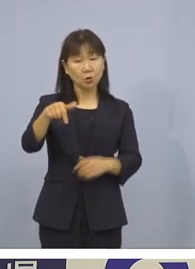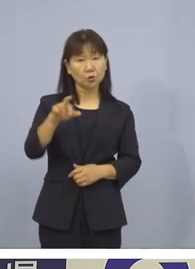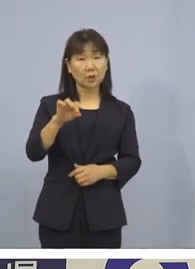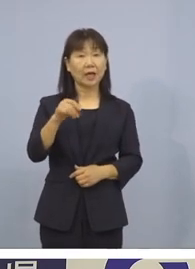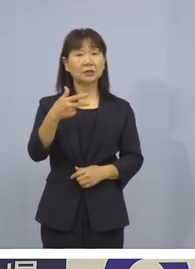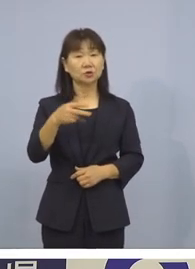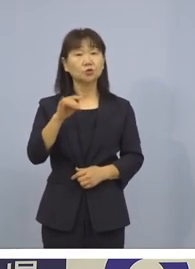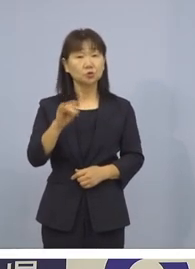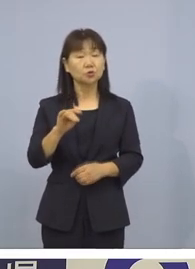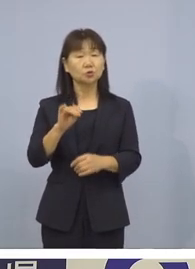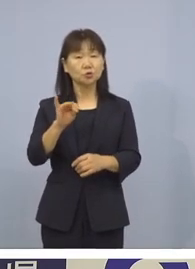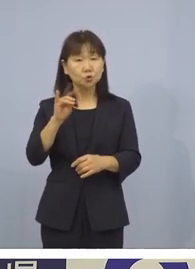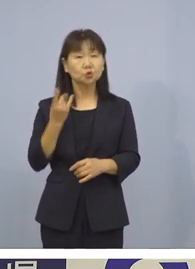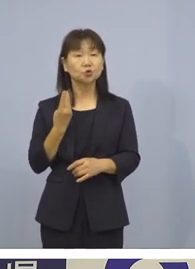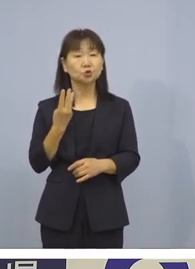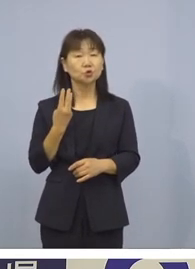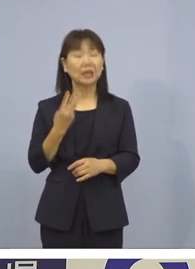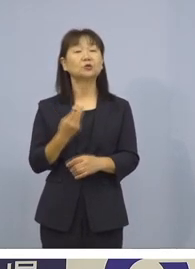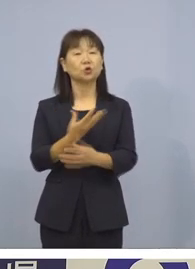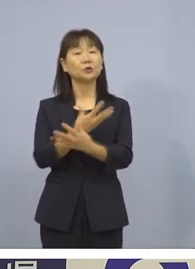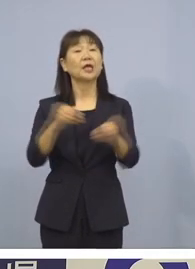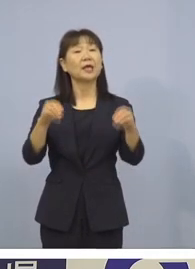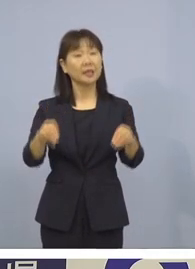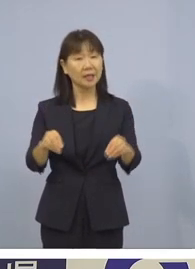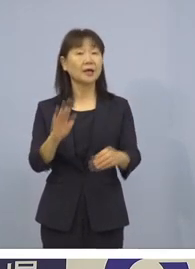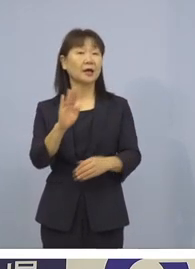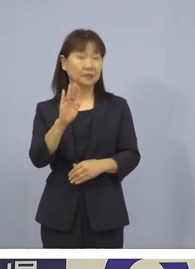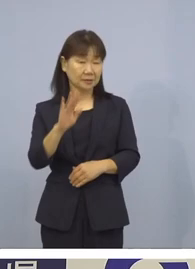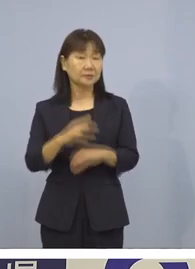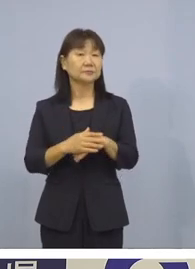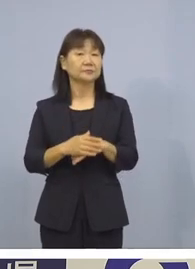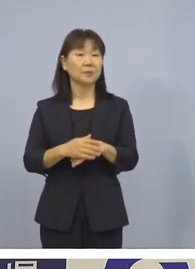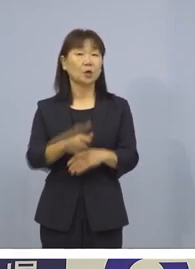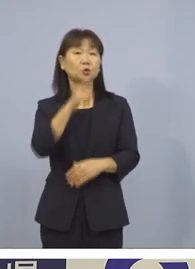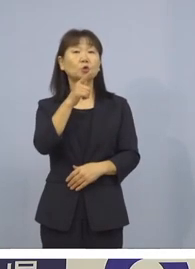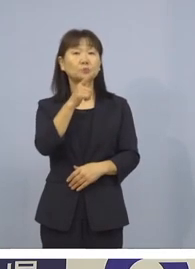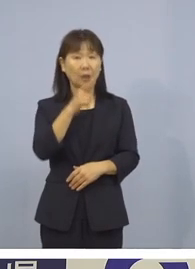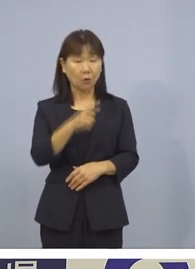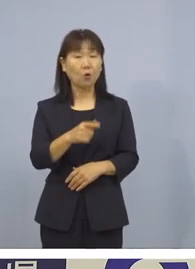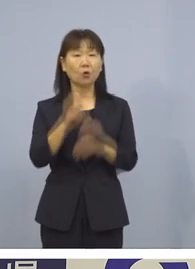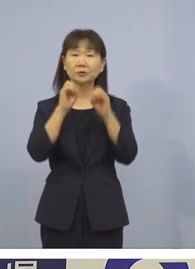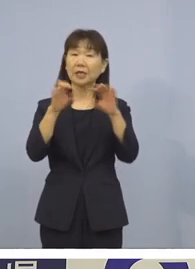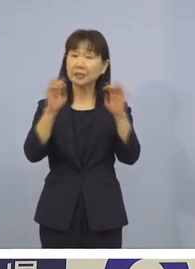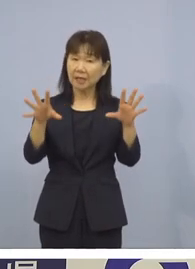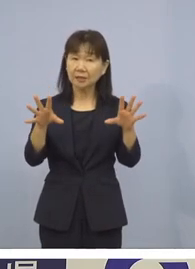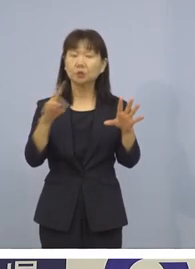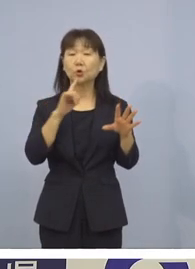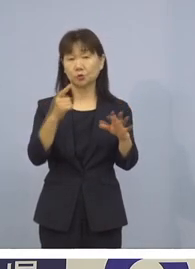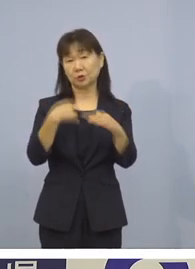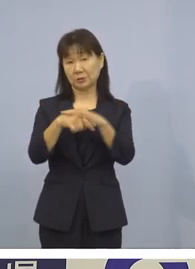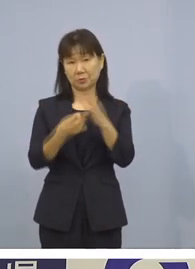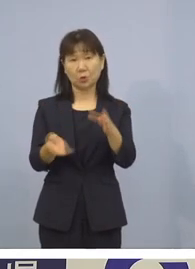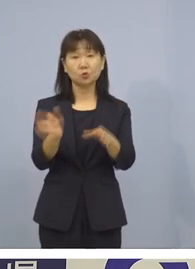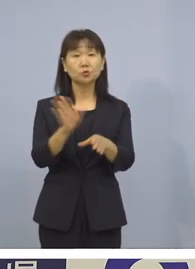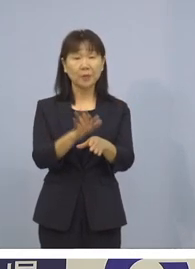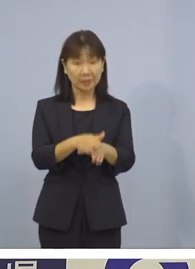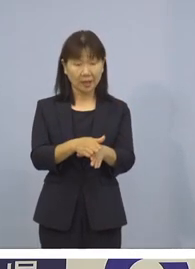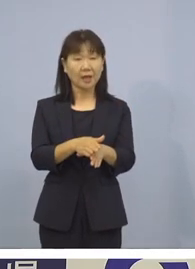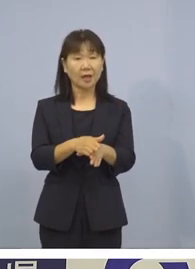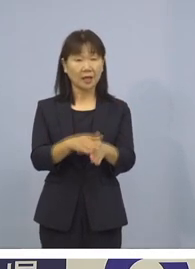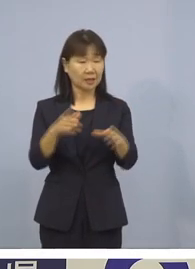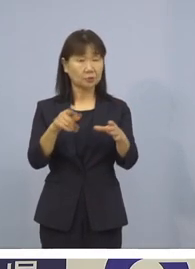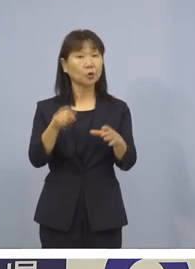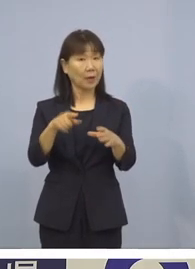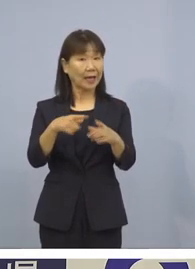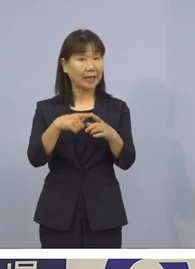でわざわざそのために、でまた徳島を宣伝していただくという趣旨も含めて、それは別に日本じゃな